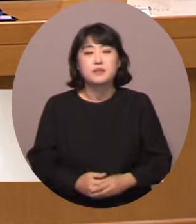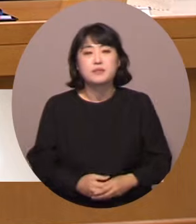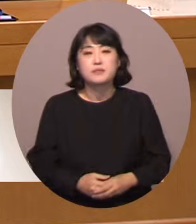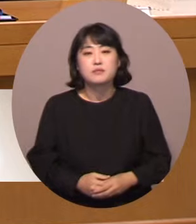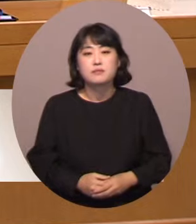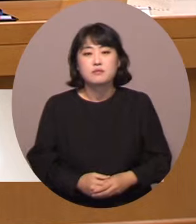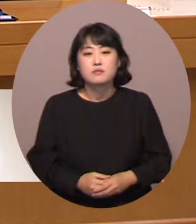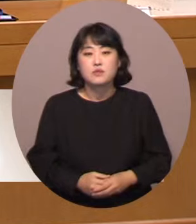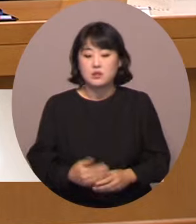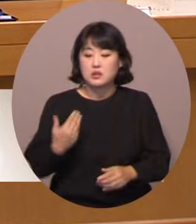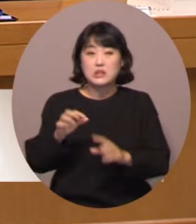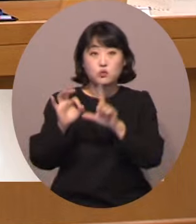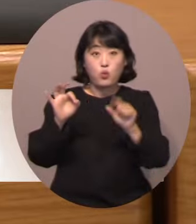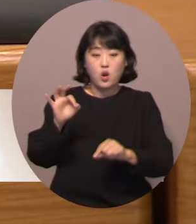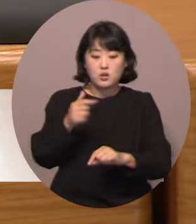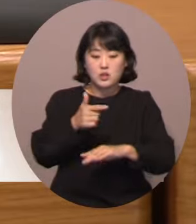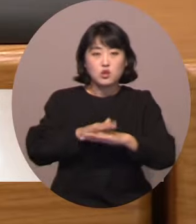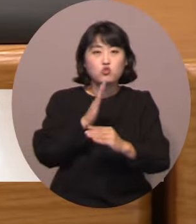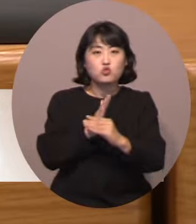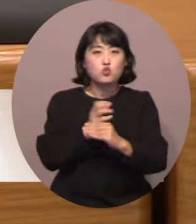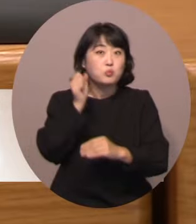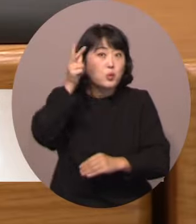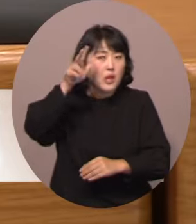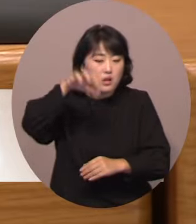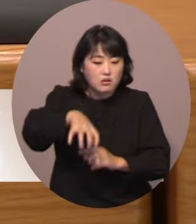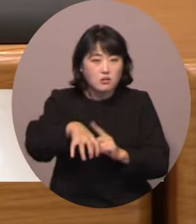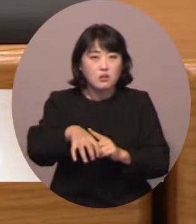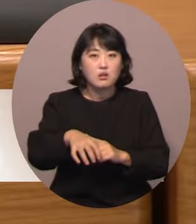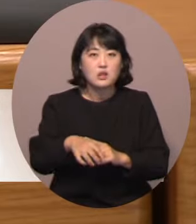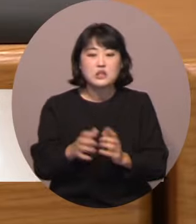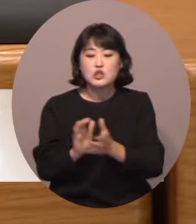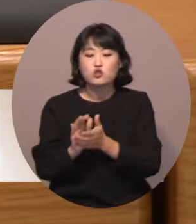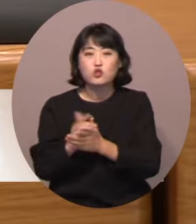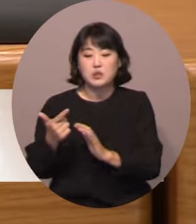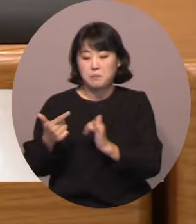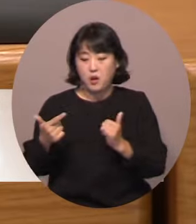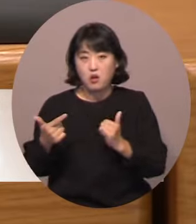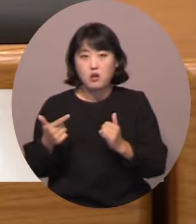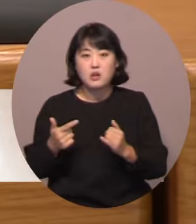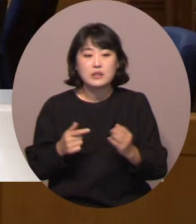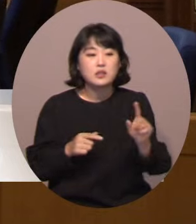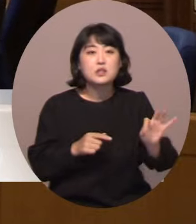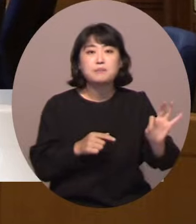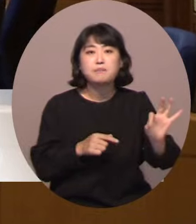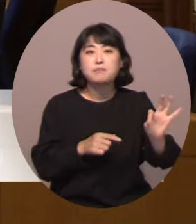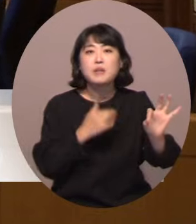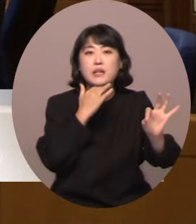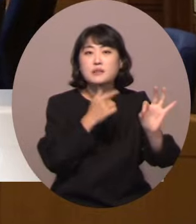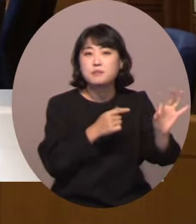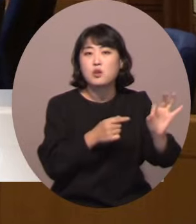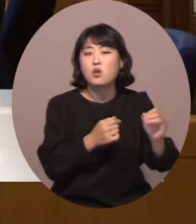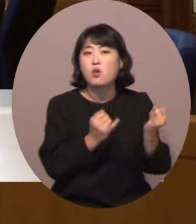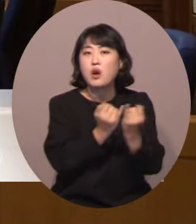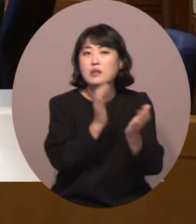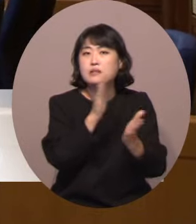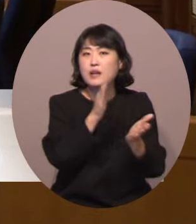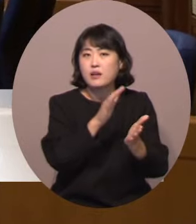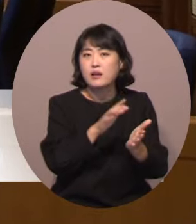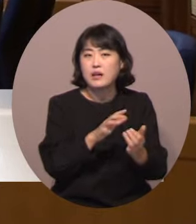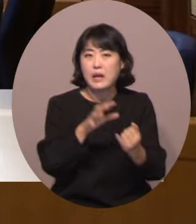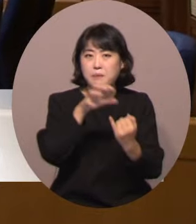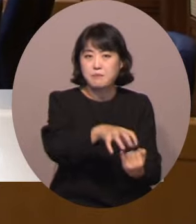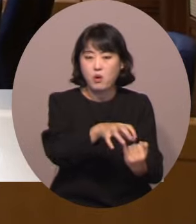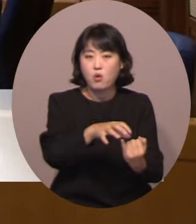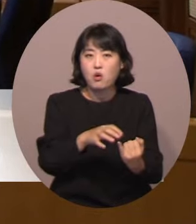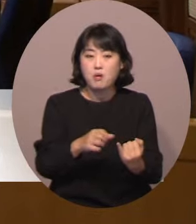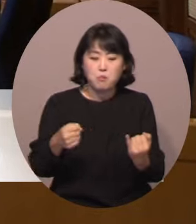피고인은 지난해 10월 대전 중구의 한 모텔에서 친구 여섯 명과 10대 여학생을 감금한 뒤 폭행과 성폭행을